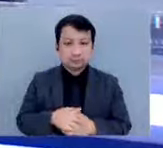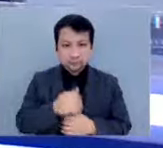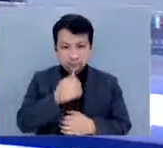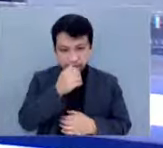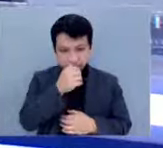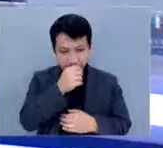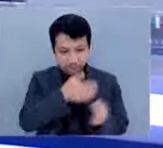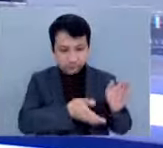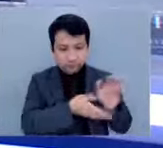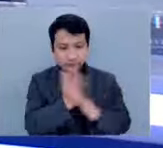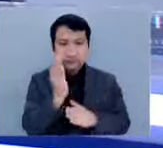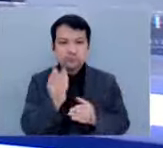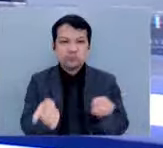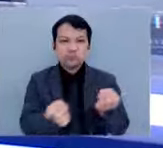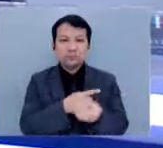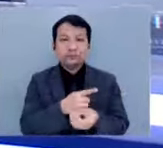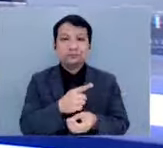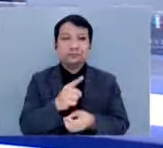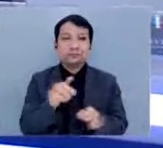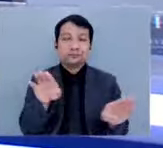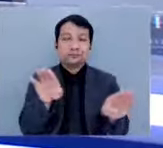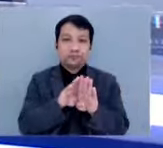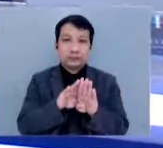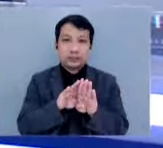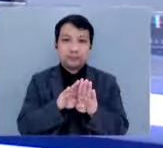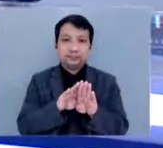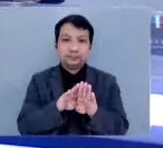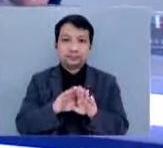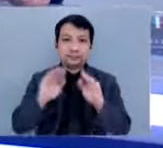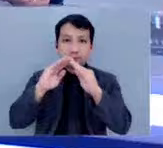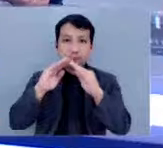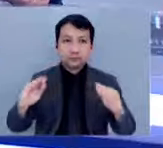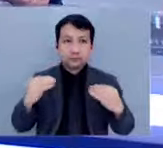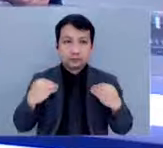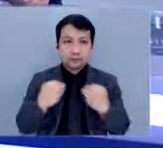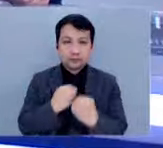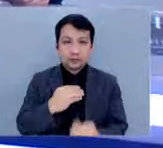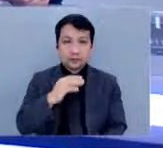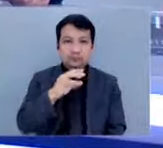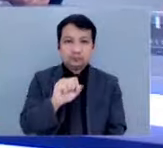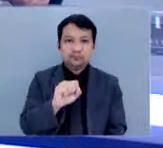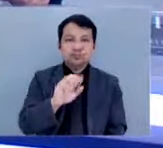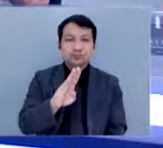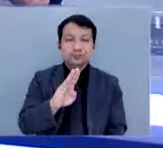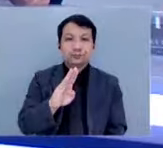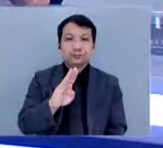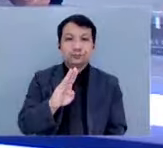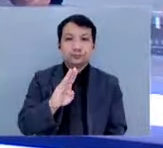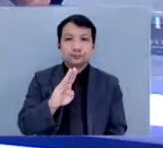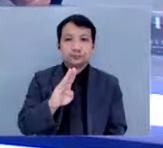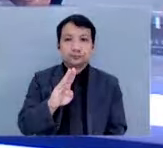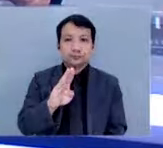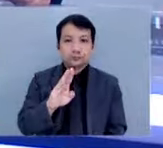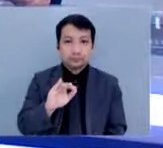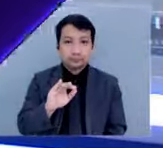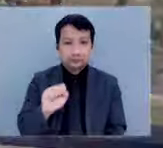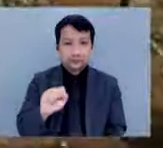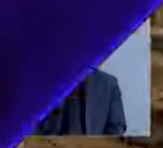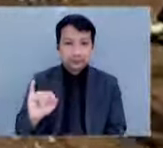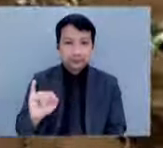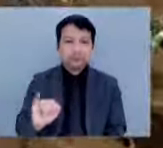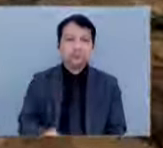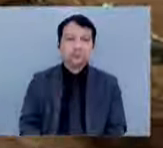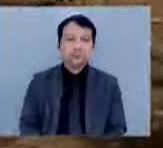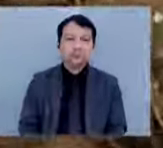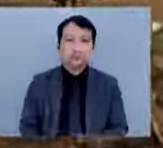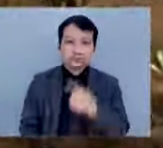sa protected area ng Surigao del Norte ang mga nakatirang miyembro ng Socorro Bayanihan Services Incorporated or SBSI.